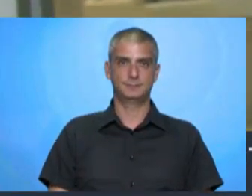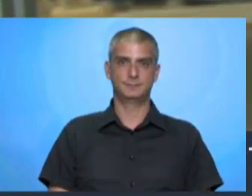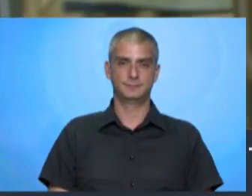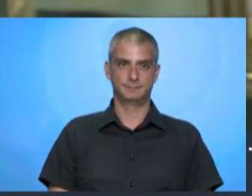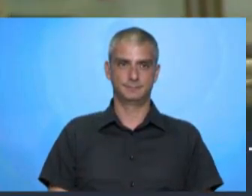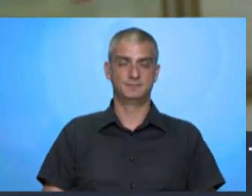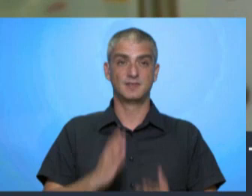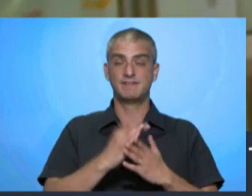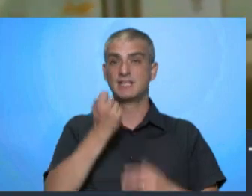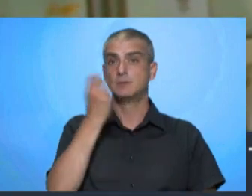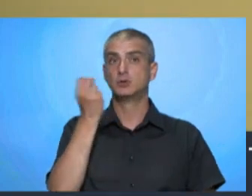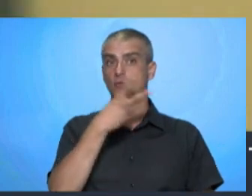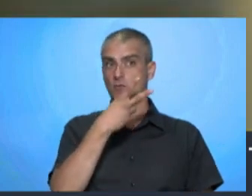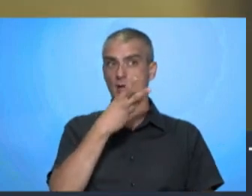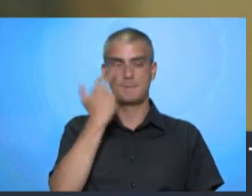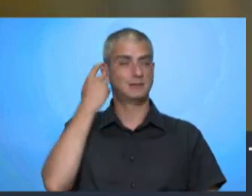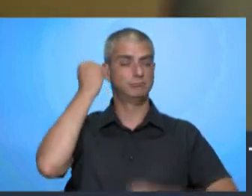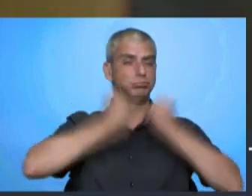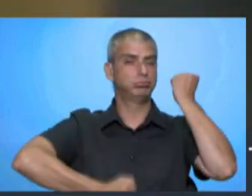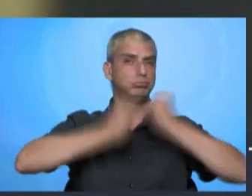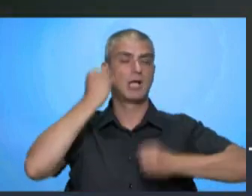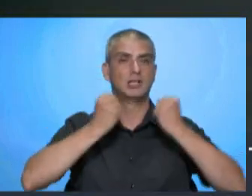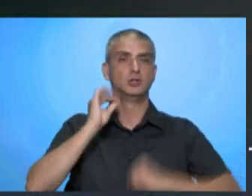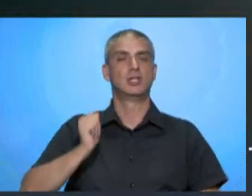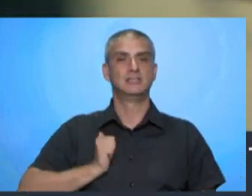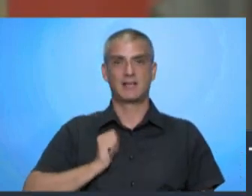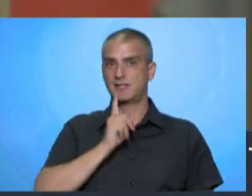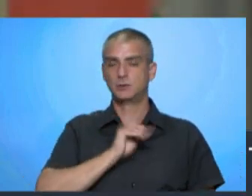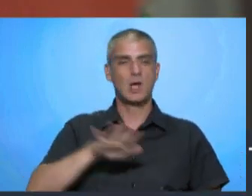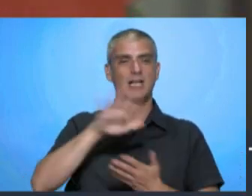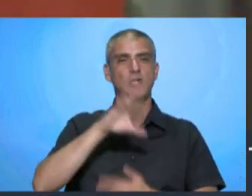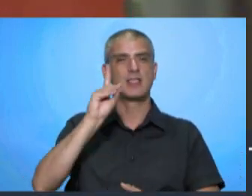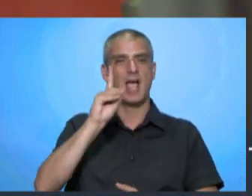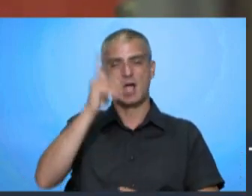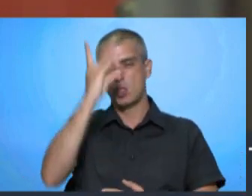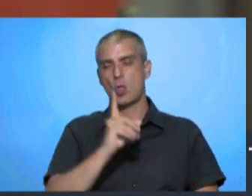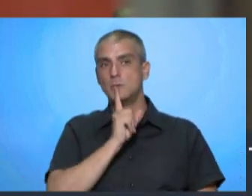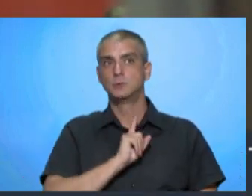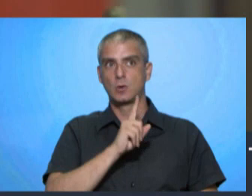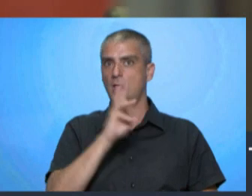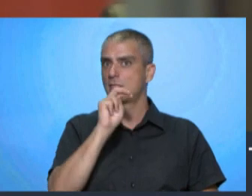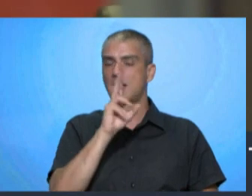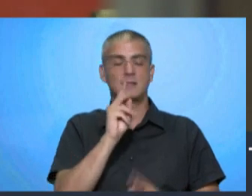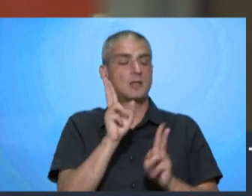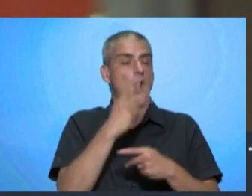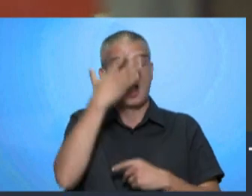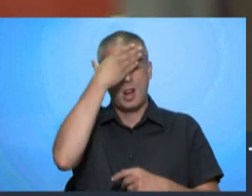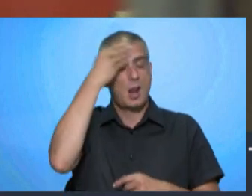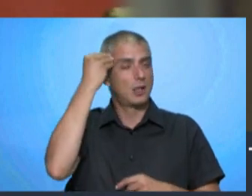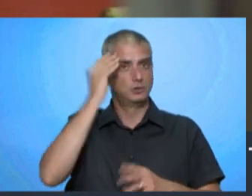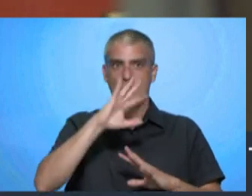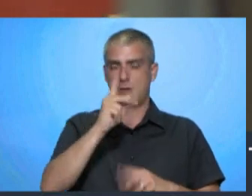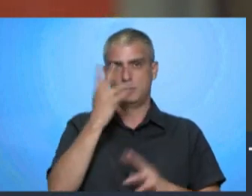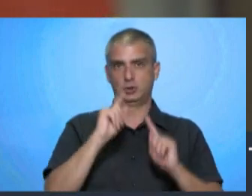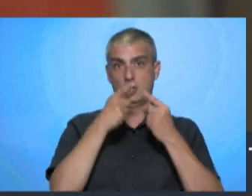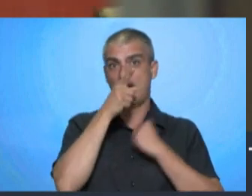כבר כמעט שבועיים עברו מאז ההפצצות הקשות של צבא אסד על אזור דרעה בסוריה, ונדין לא יכולה למחוק ממוחה את מה